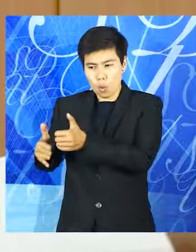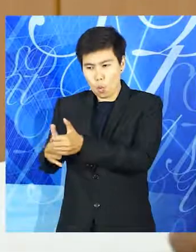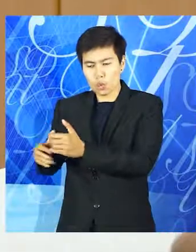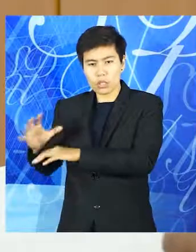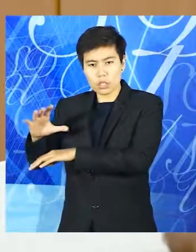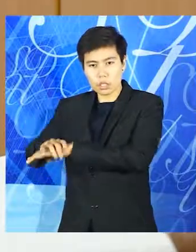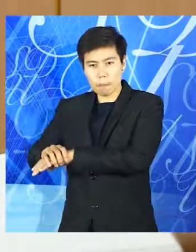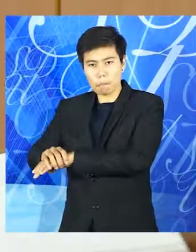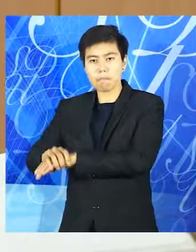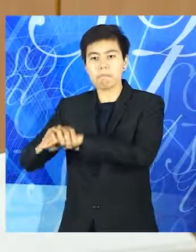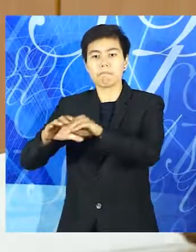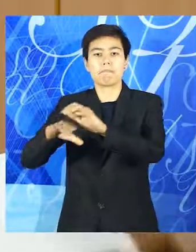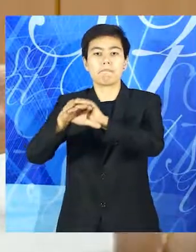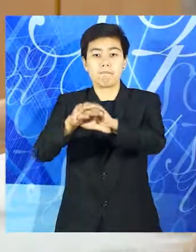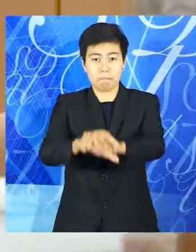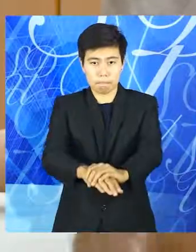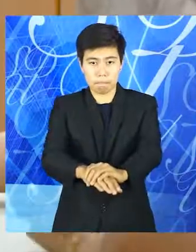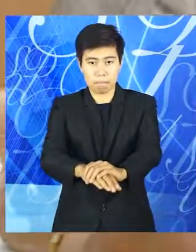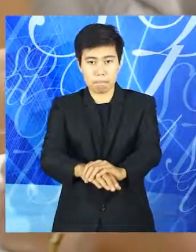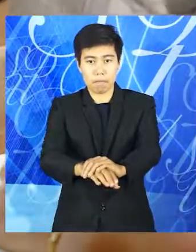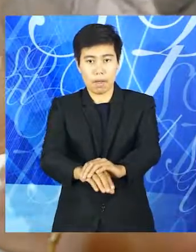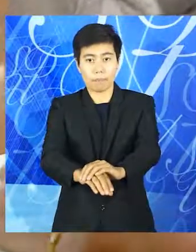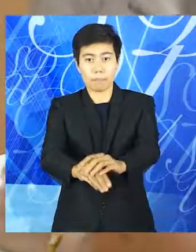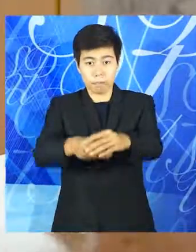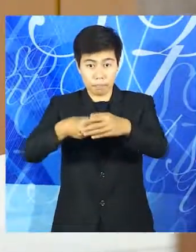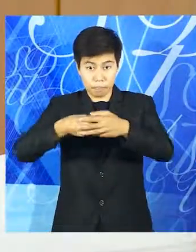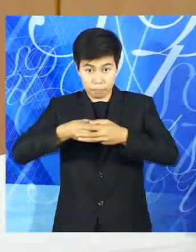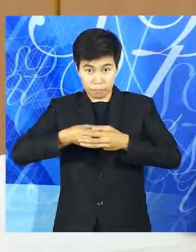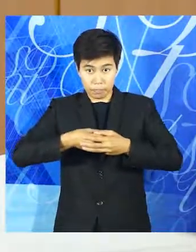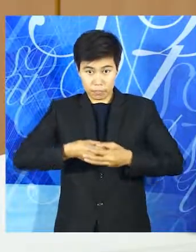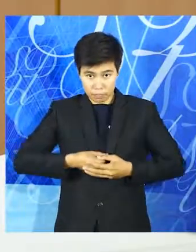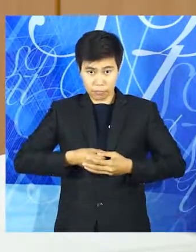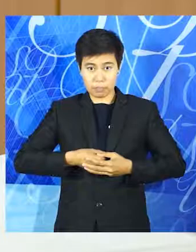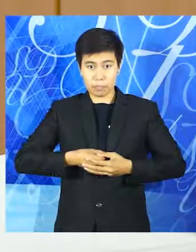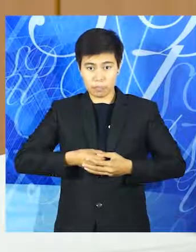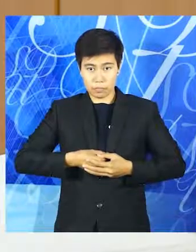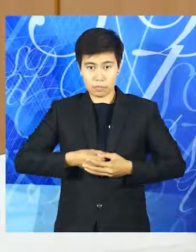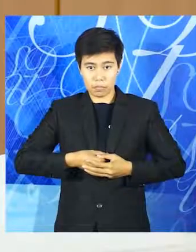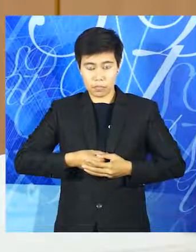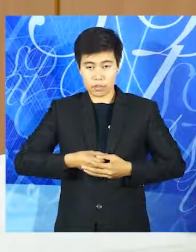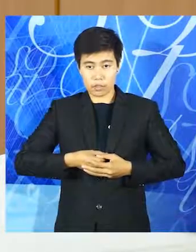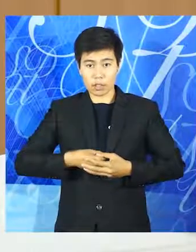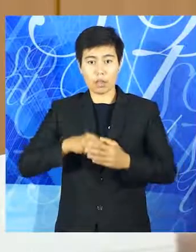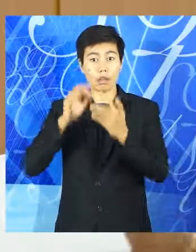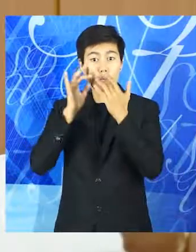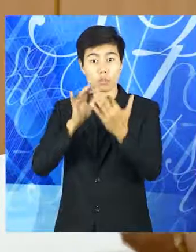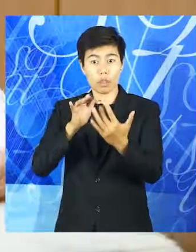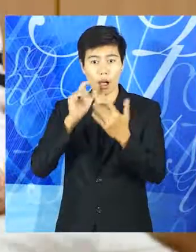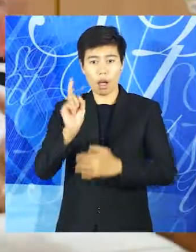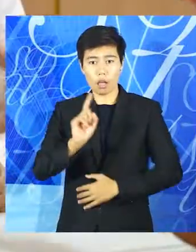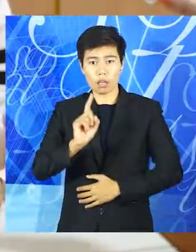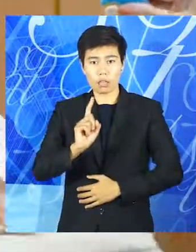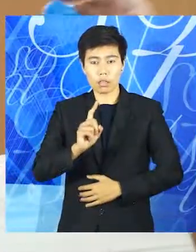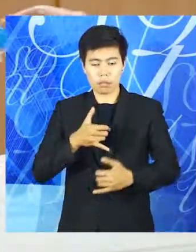มือเด็กเนี่ยนะคะให้จับภาพแล้วก็ยื่นมาให้กับผู้ที่จะสนทนาก็คือผู้ที่อยู่ตร